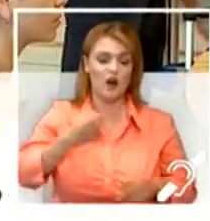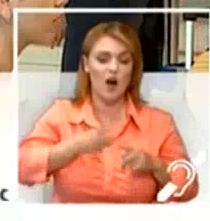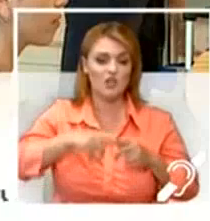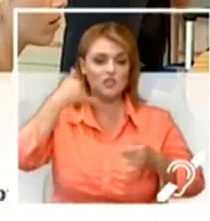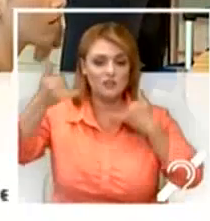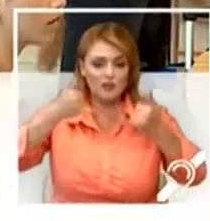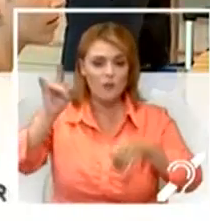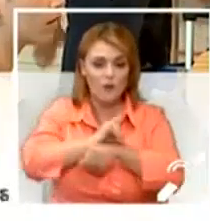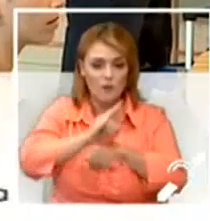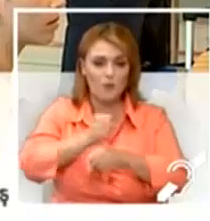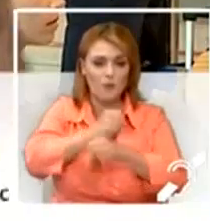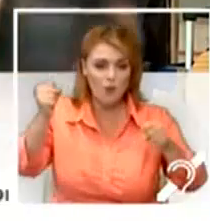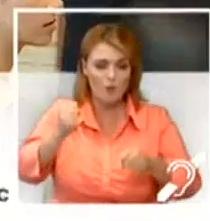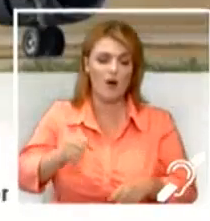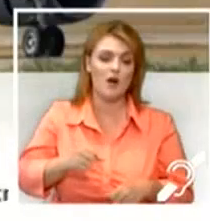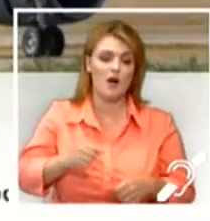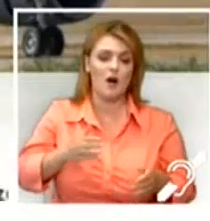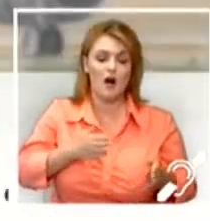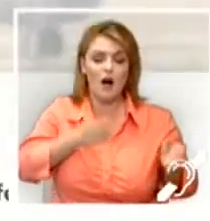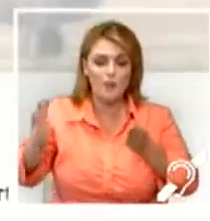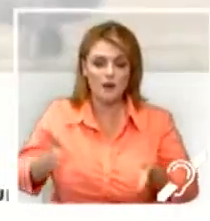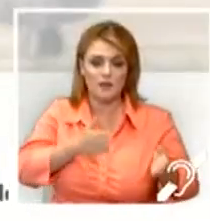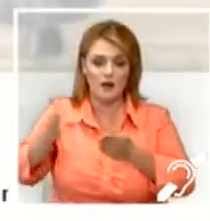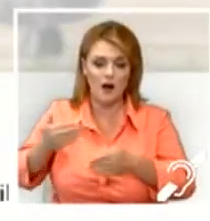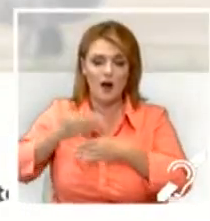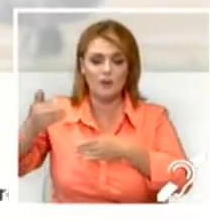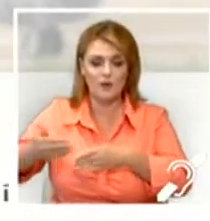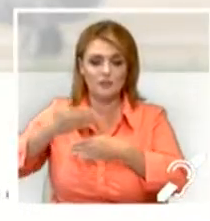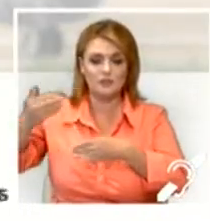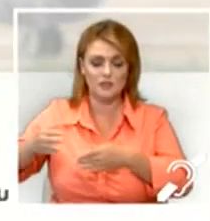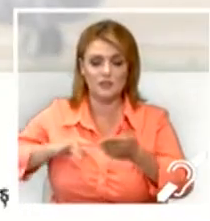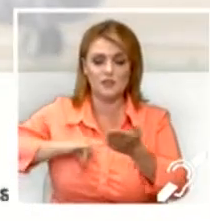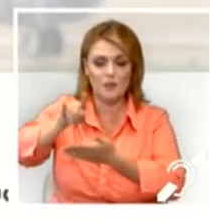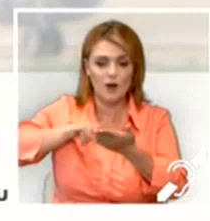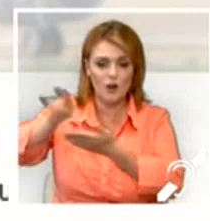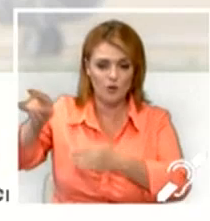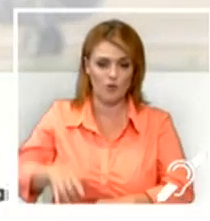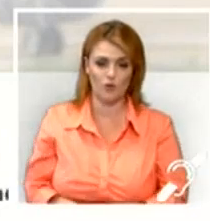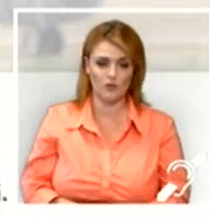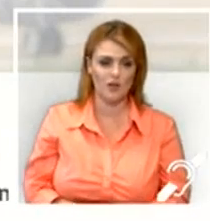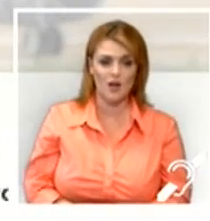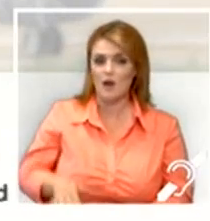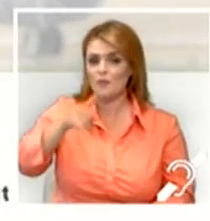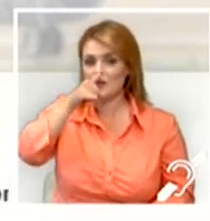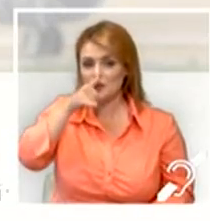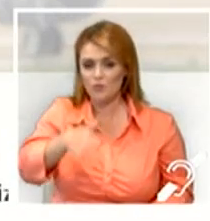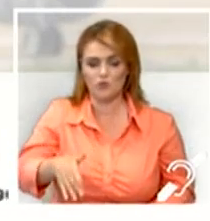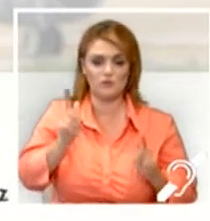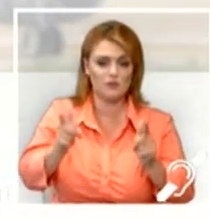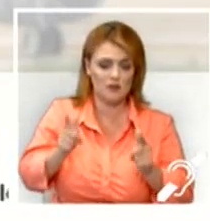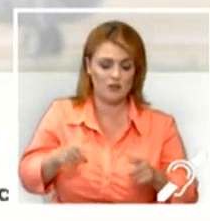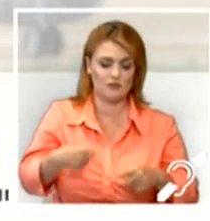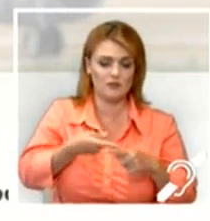ore, ceea ce împiedică operarea curselor. Anularea și reținerea zborurilor nu este o măsură acceptabilă de companie, este